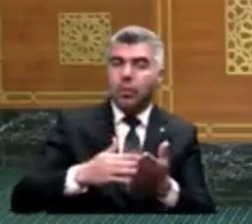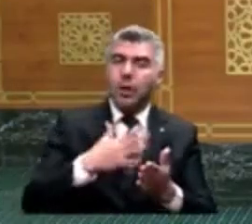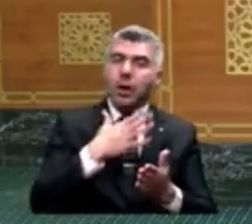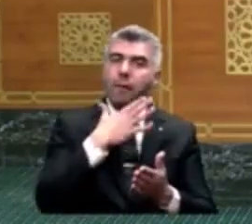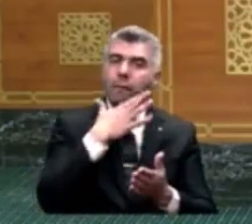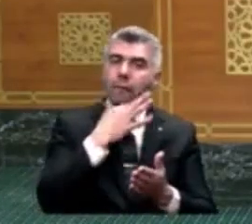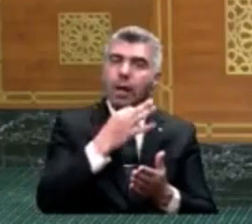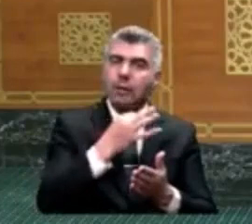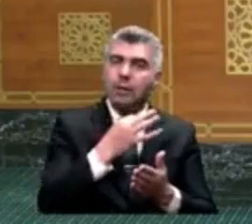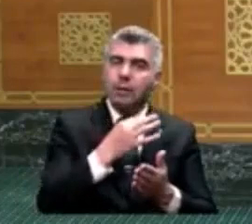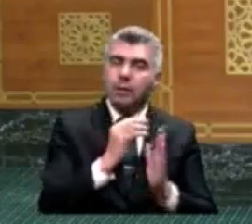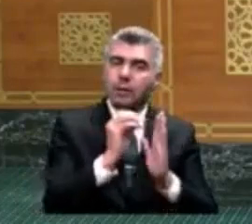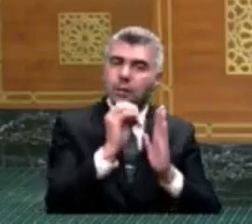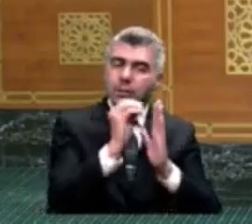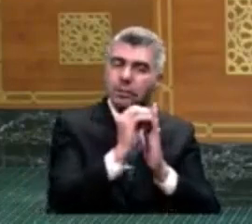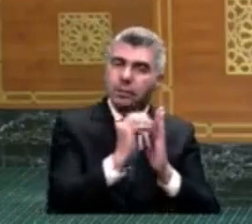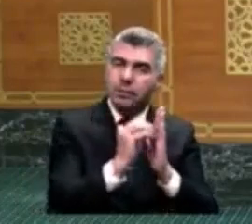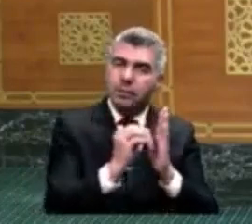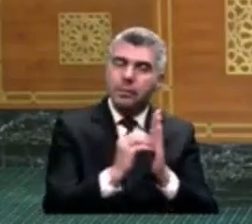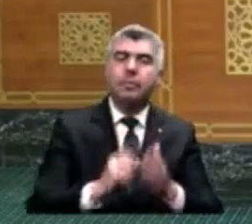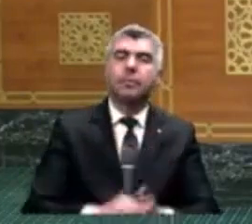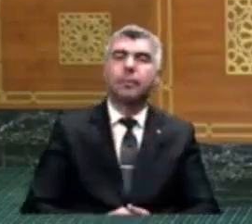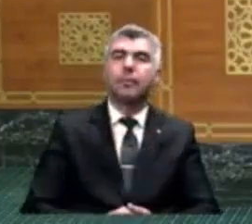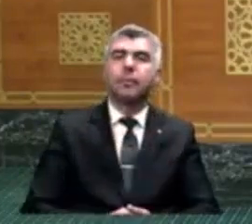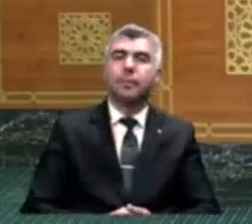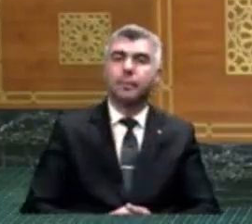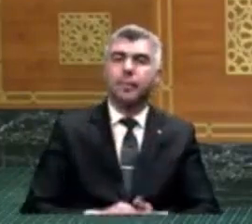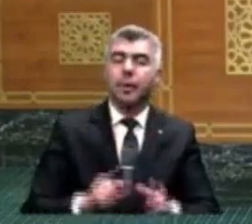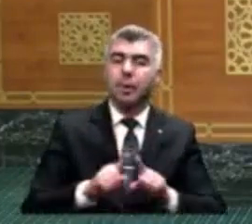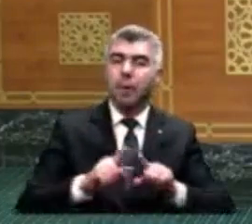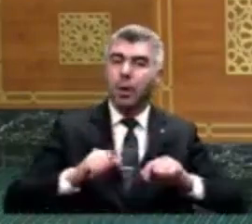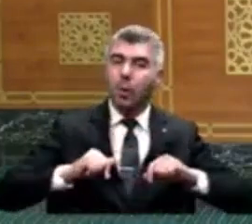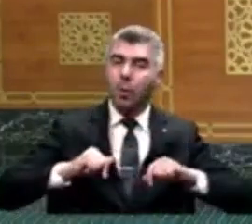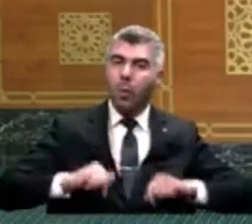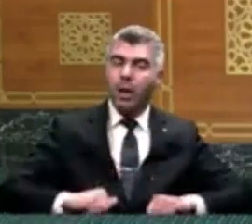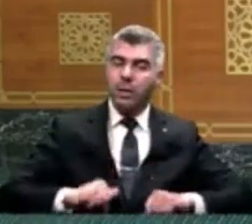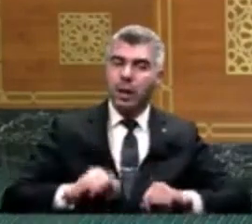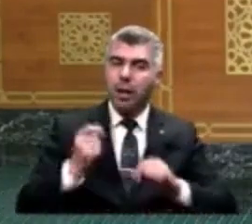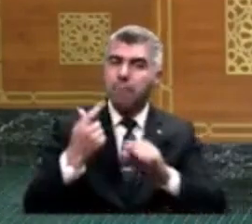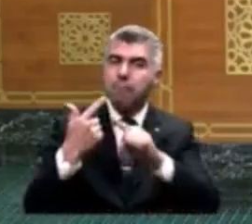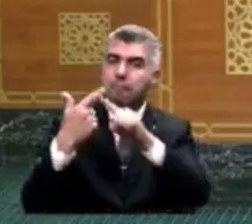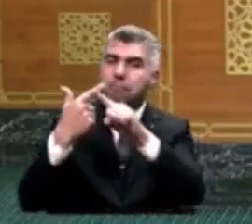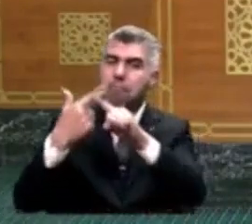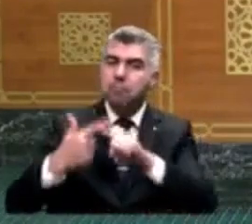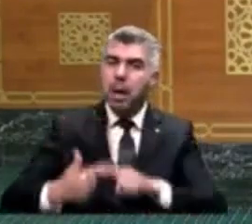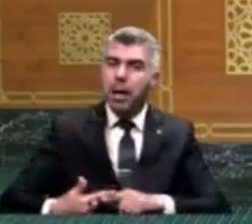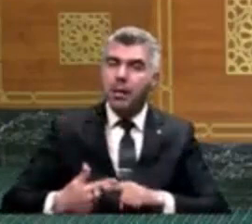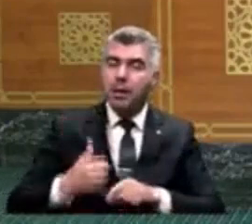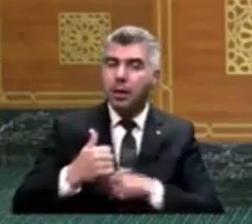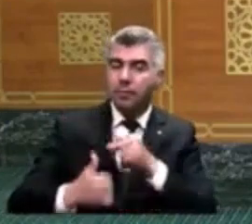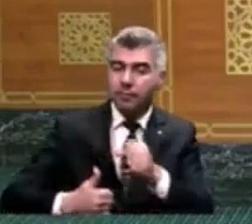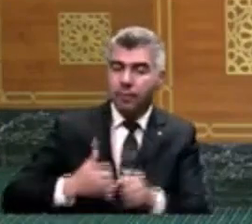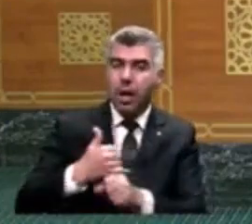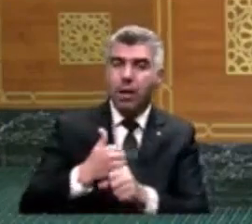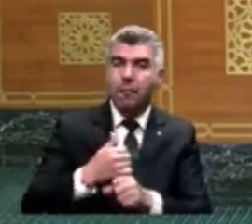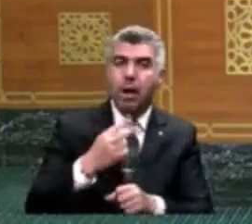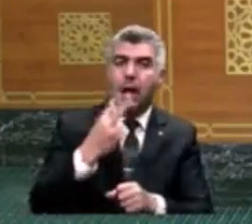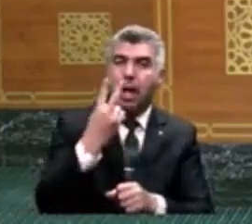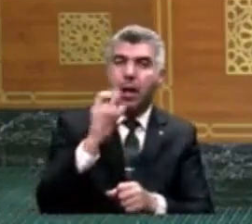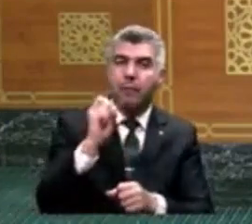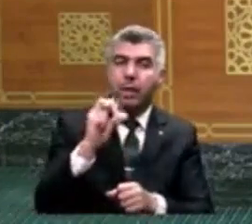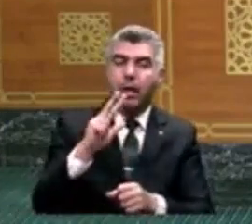مبسطة. هذا وستخصص الوزارة غلافاً مالياً خلال هذه سنة